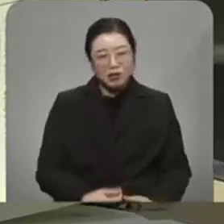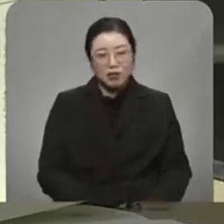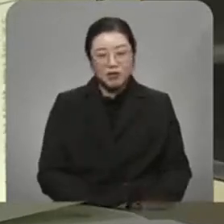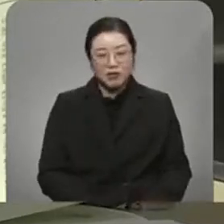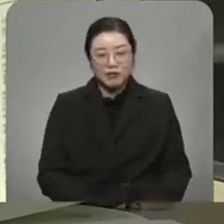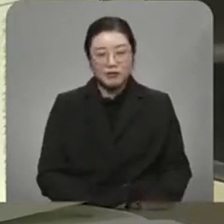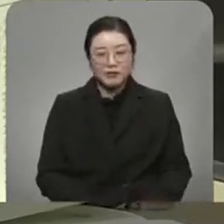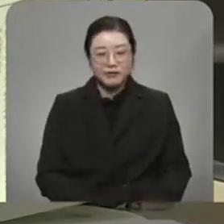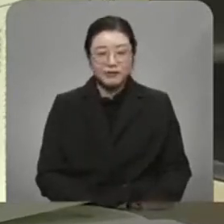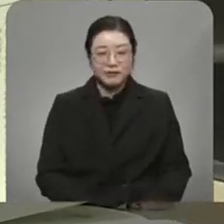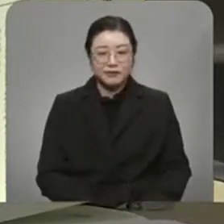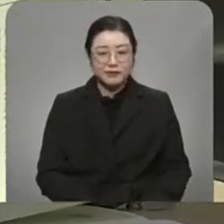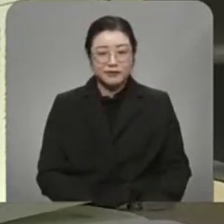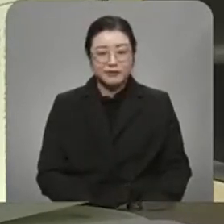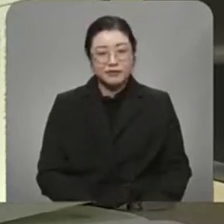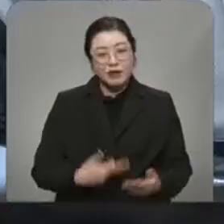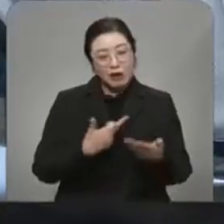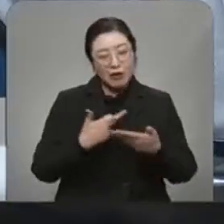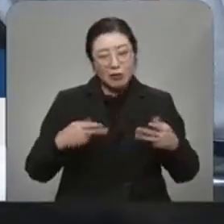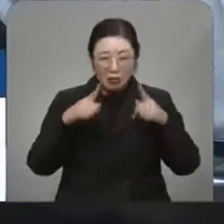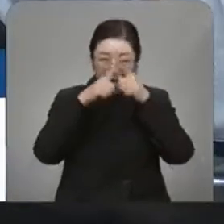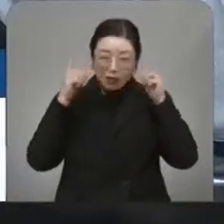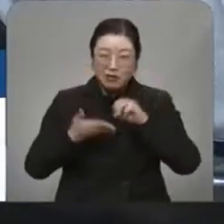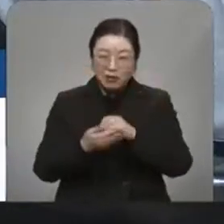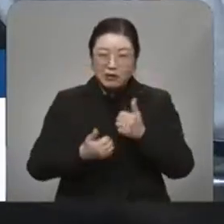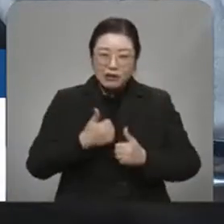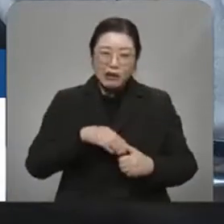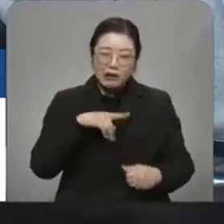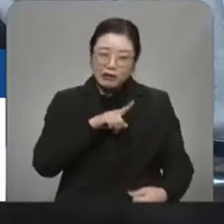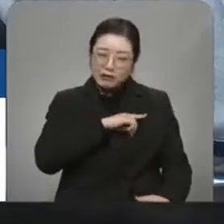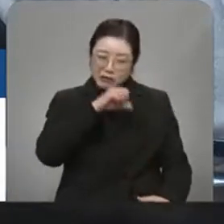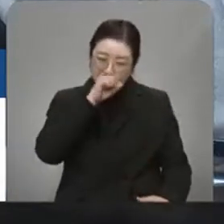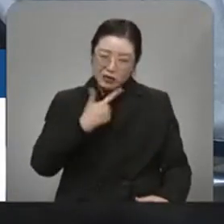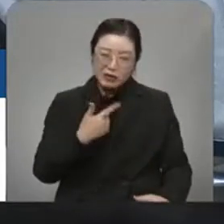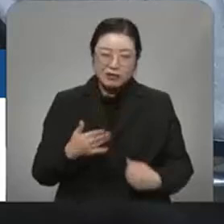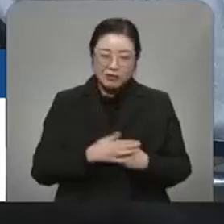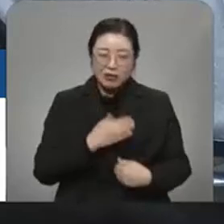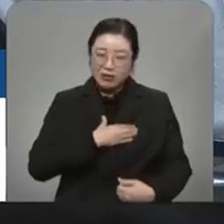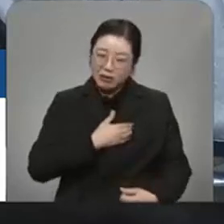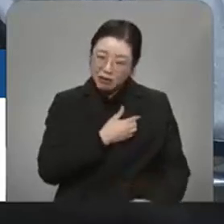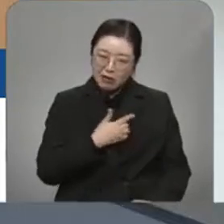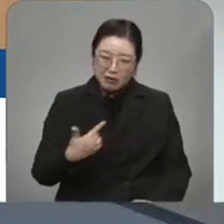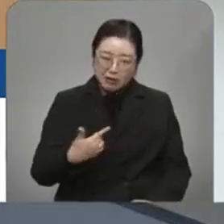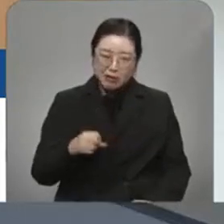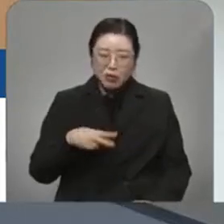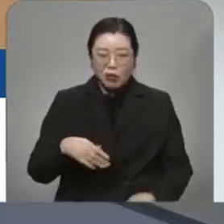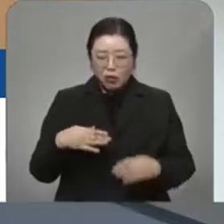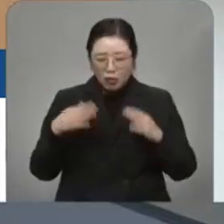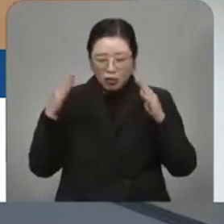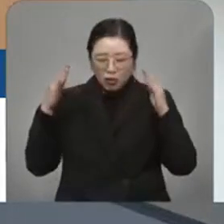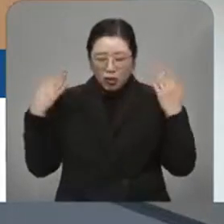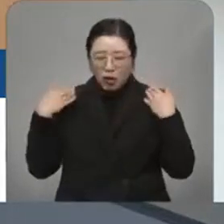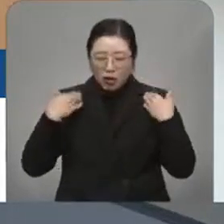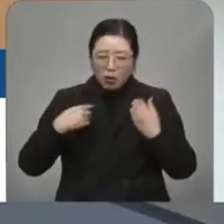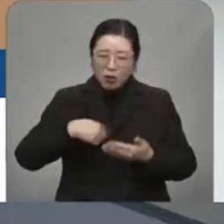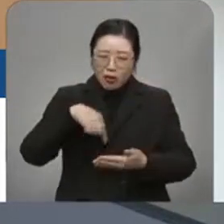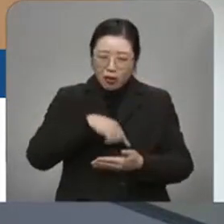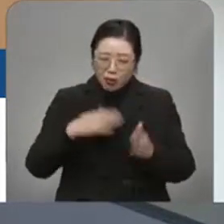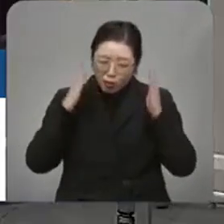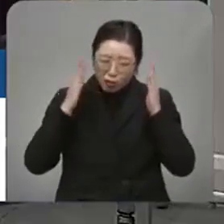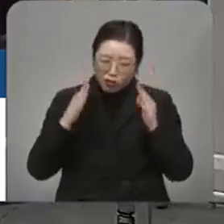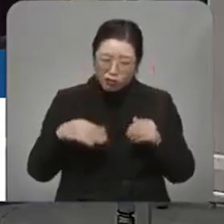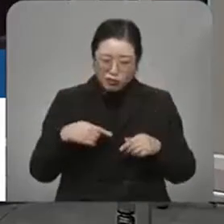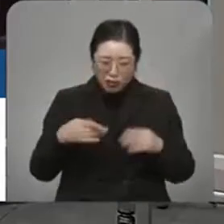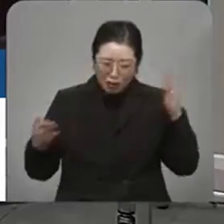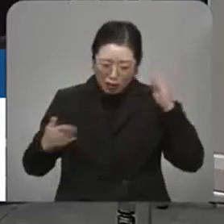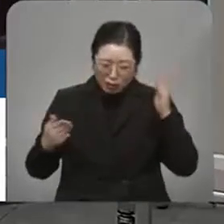여전합니다 강원도 수능 성적이 계속 낮다고 하니까 걱정도 되고 교실에서의 수업이나 학습이 잘